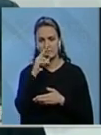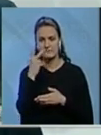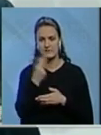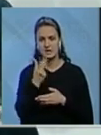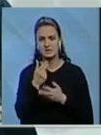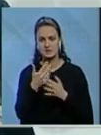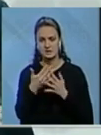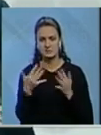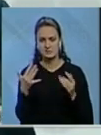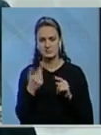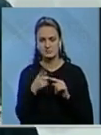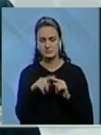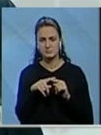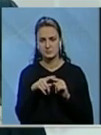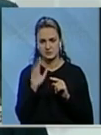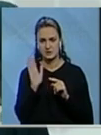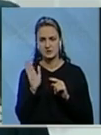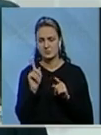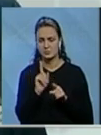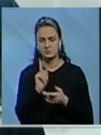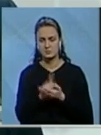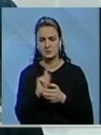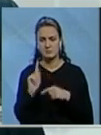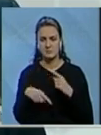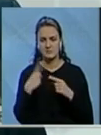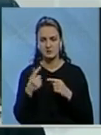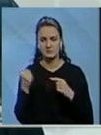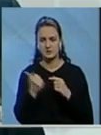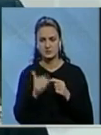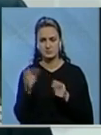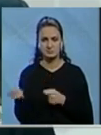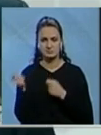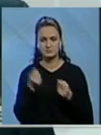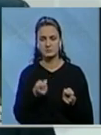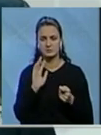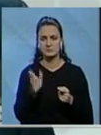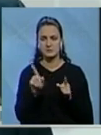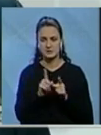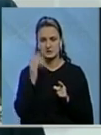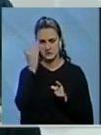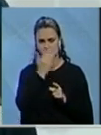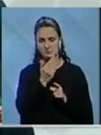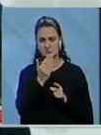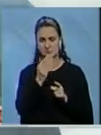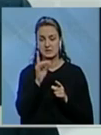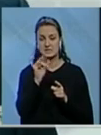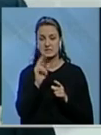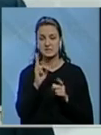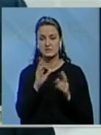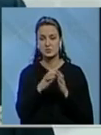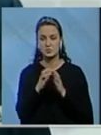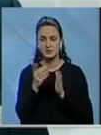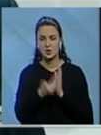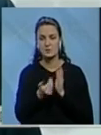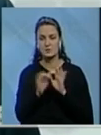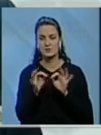გარკვეულ რაოდენობას, რომელიც შემოვა დარწმუნებულია მომავალ კვირაში და ის მიეწოდება ისევ და ისევ რის ჯგუფებს. რეკომენდაცია